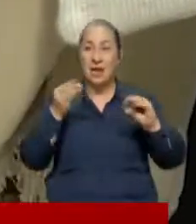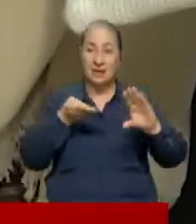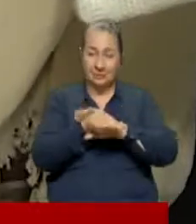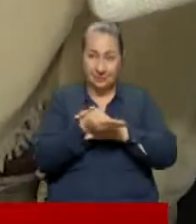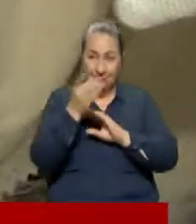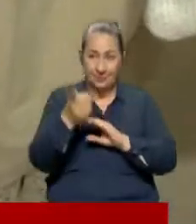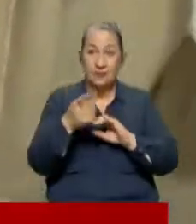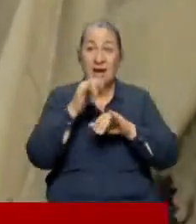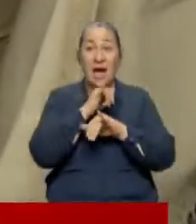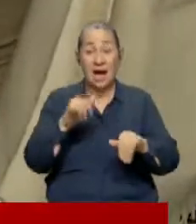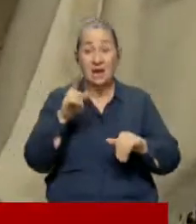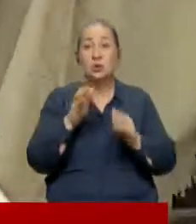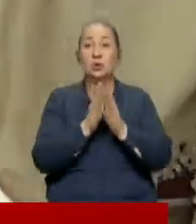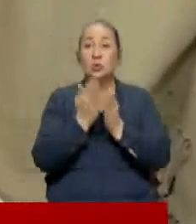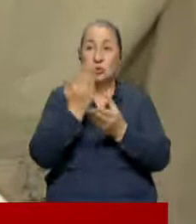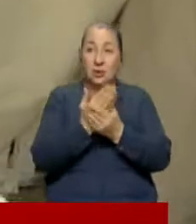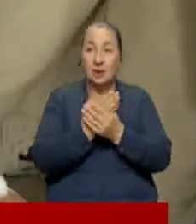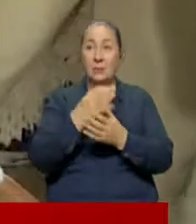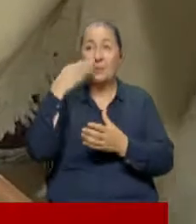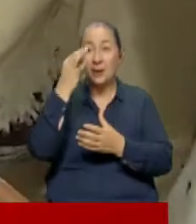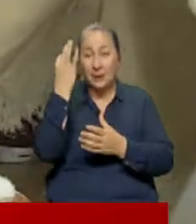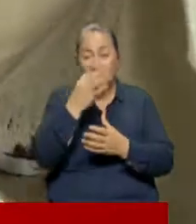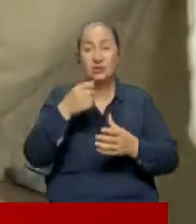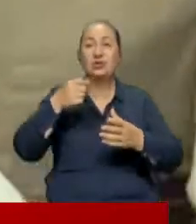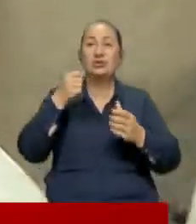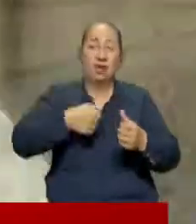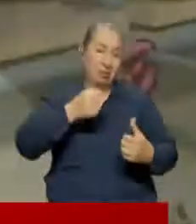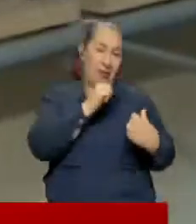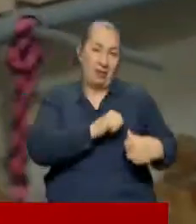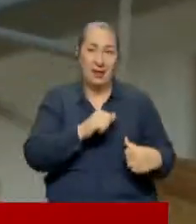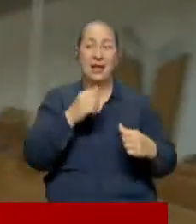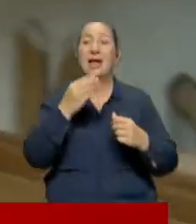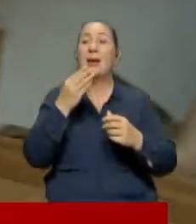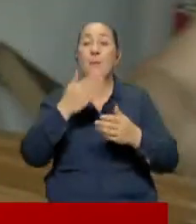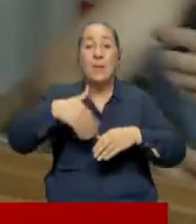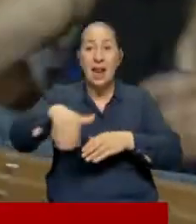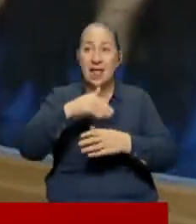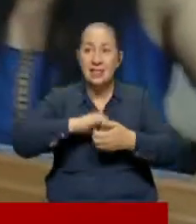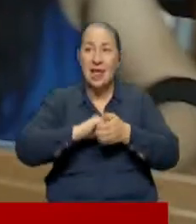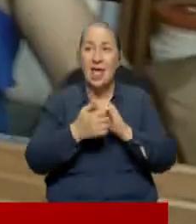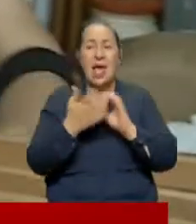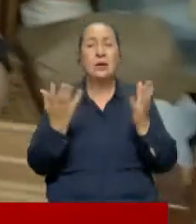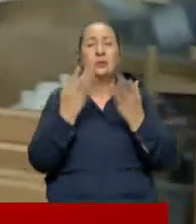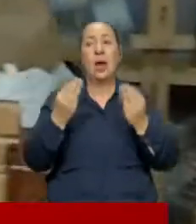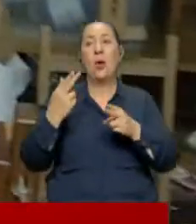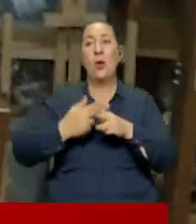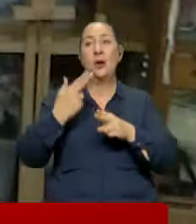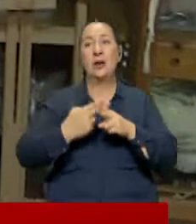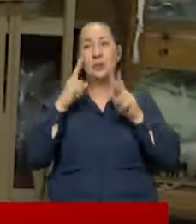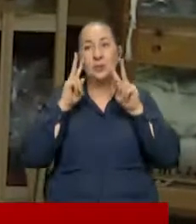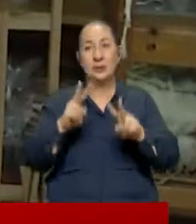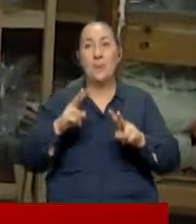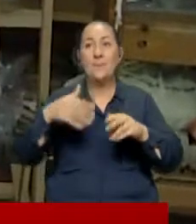kılıflarımız. Aynı şekilde cüzdan, makyaj çantası ve çanta da dokuyoruz. Kadın ve mahalle dayanışmasının en güzel örneğini